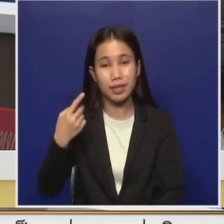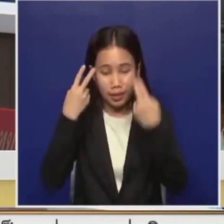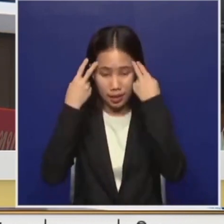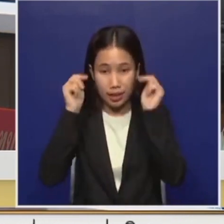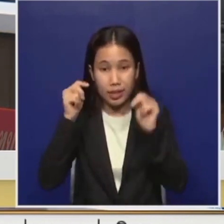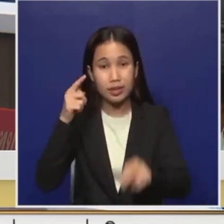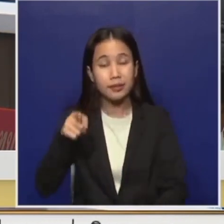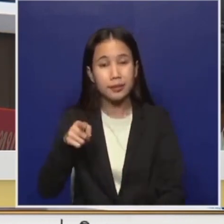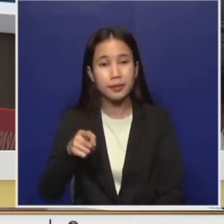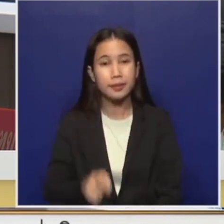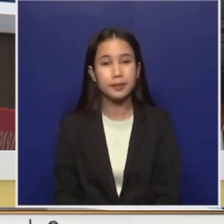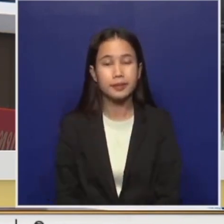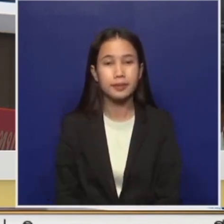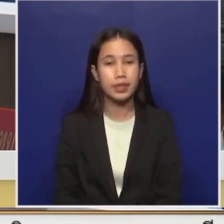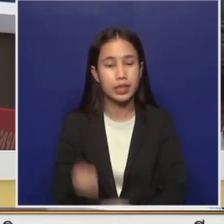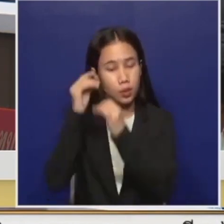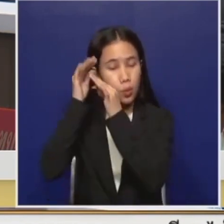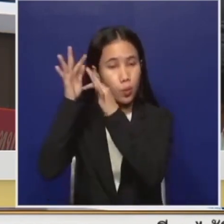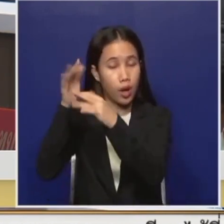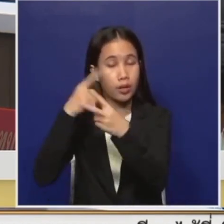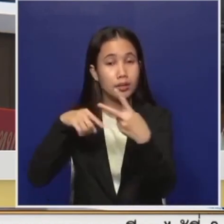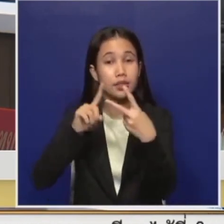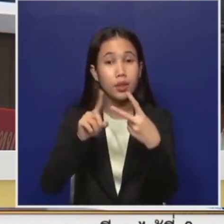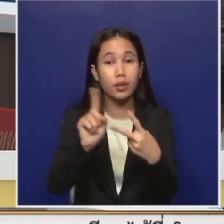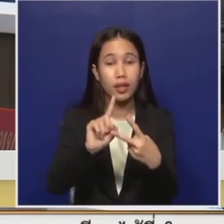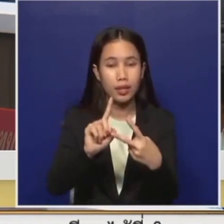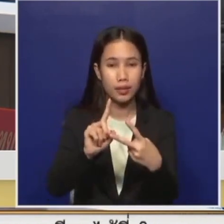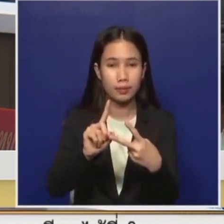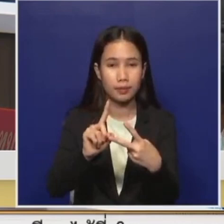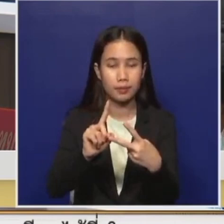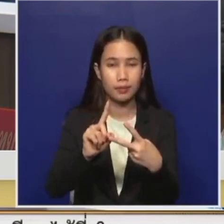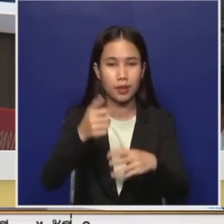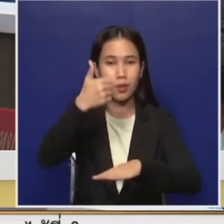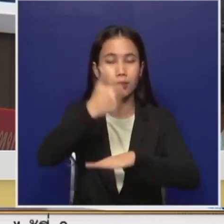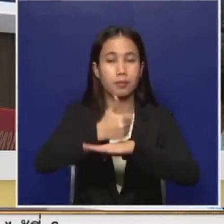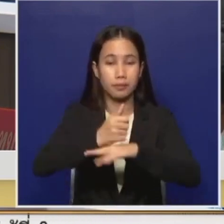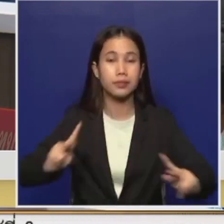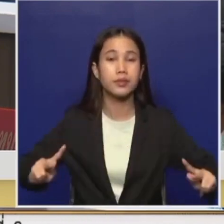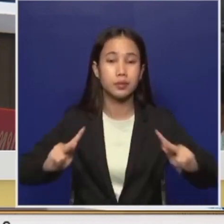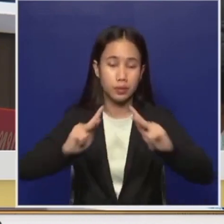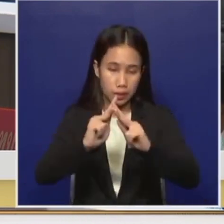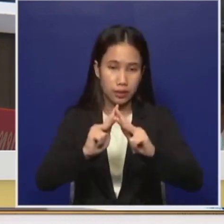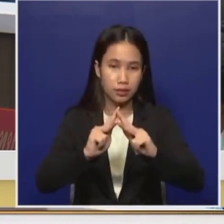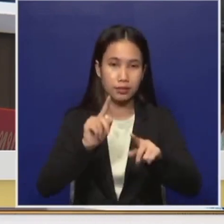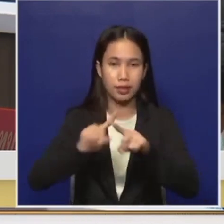มันจะเกิดในส่งที่หวังเรื่องที่สองขเราคอการปรับคณะรฐมัตรีครับ